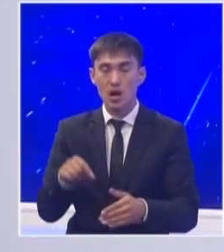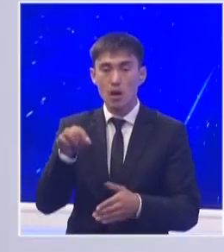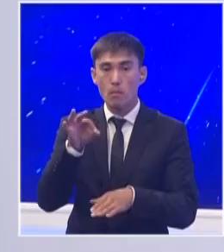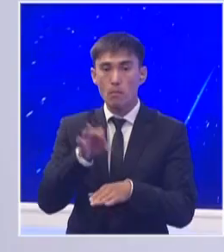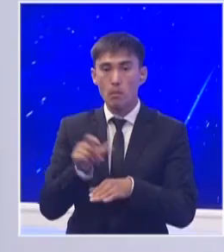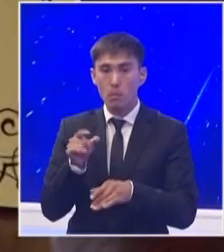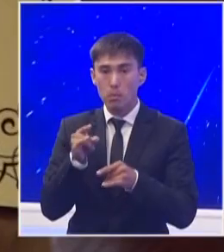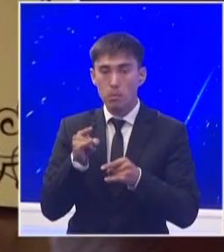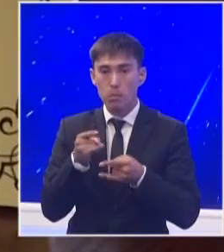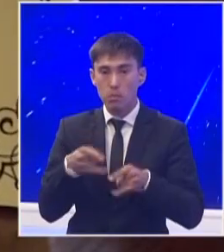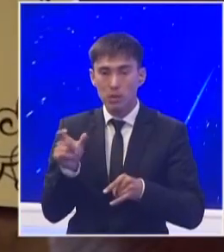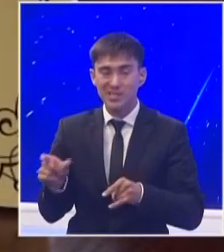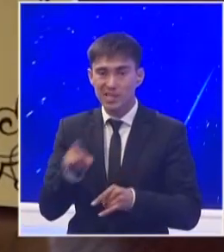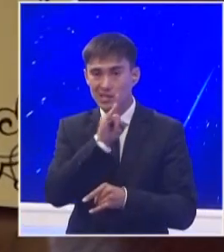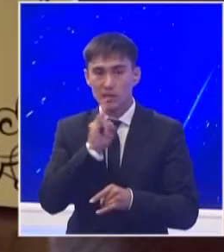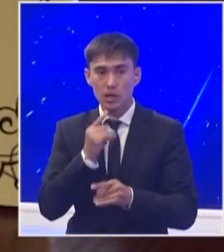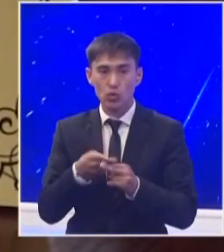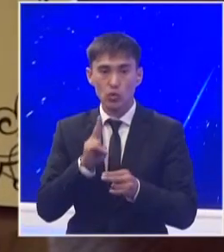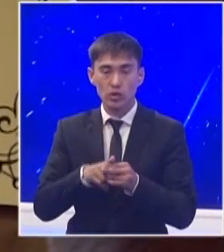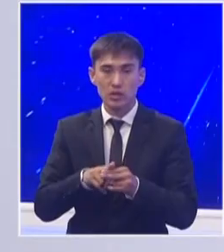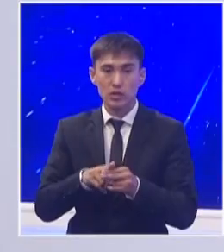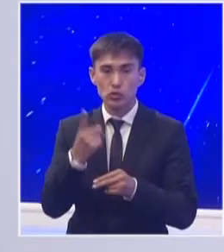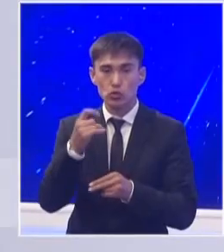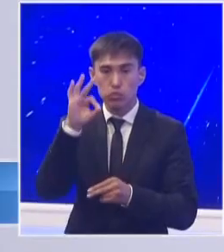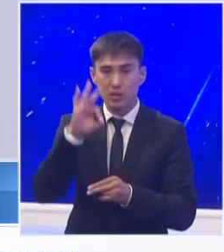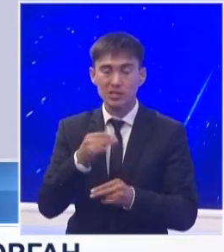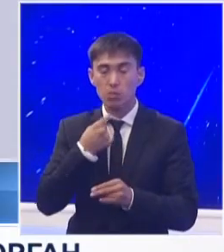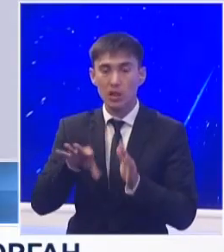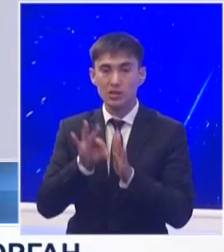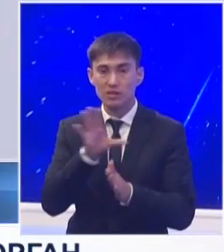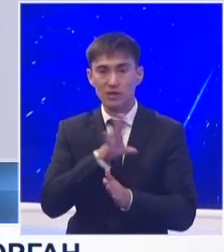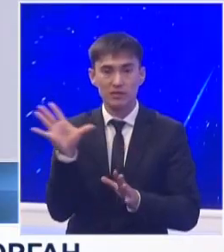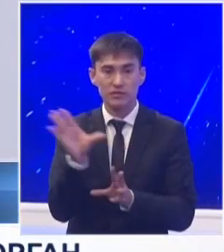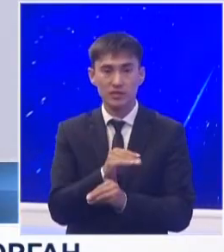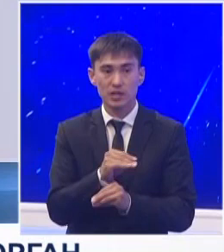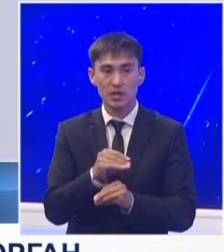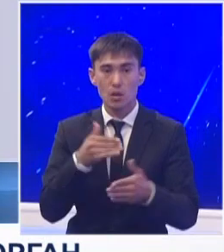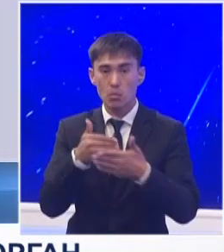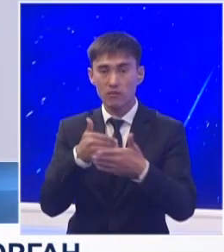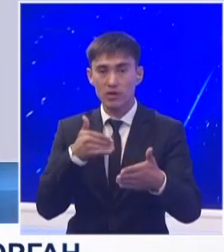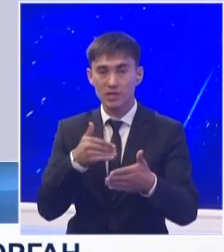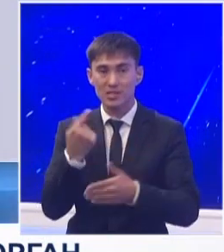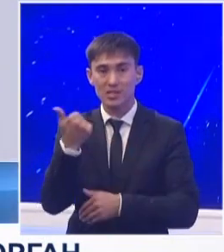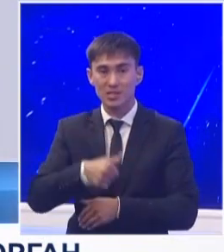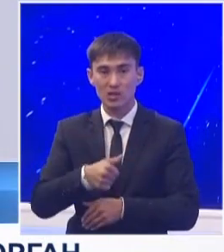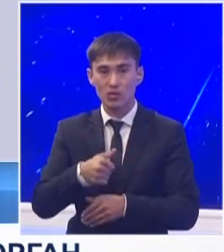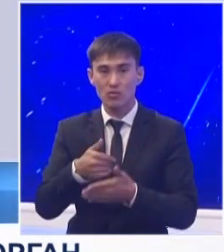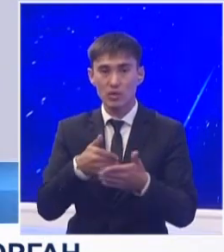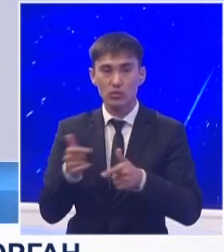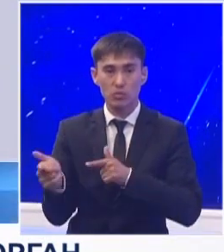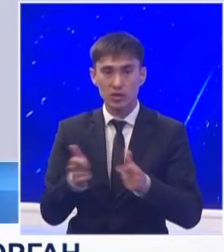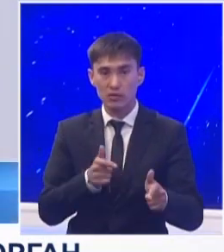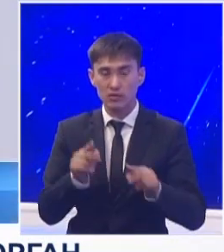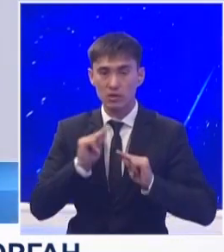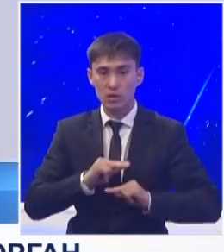нас находились в медорганизации нашей, они полностью 100% проголосовали. Предварительно за неделю вперед у нас шли